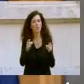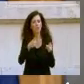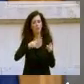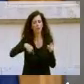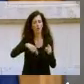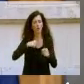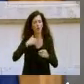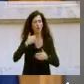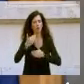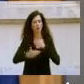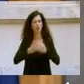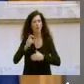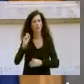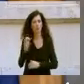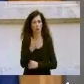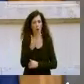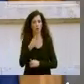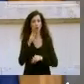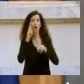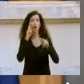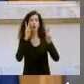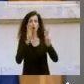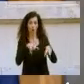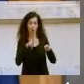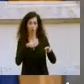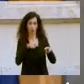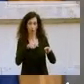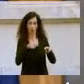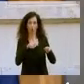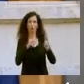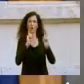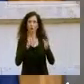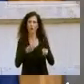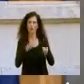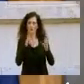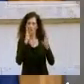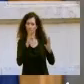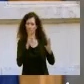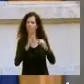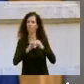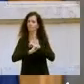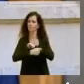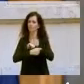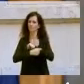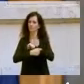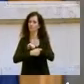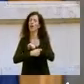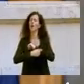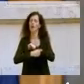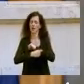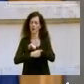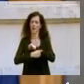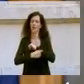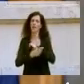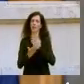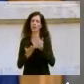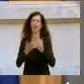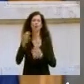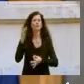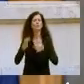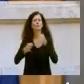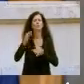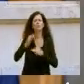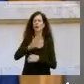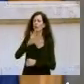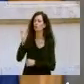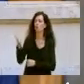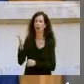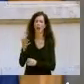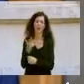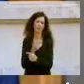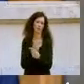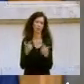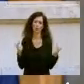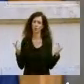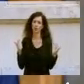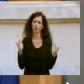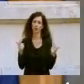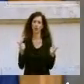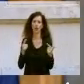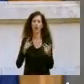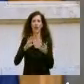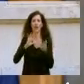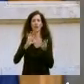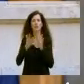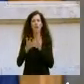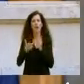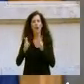fatti questi controlli che dovranno essere concentrati serrati poi non c'è più giustificazione per procedere al rallentatore